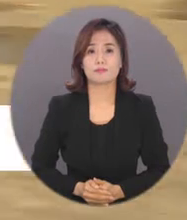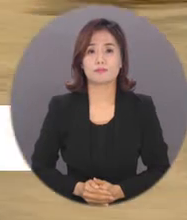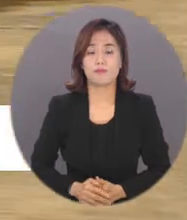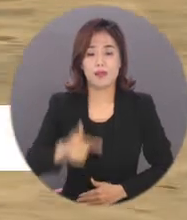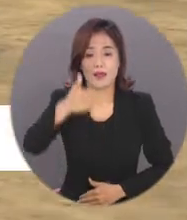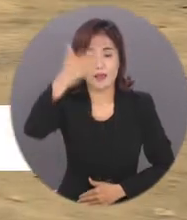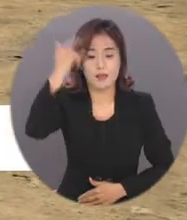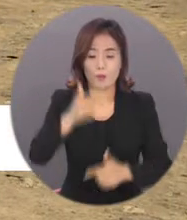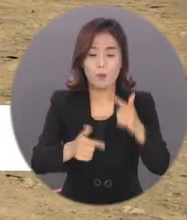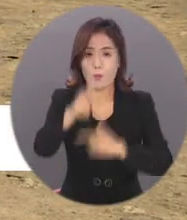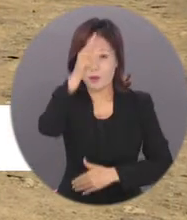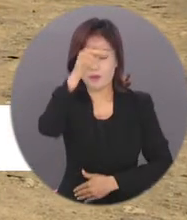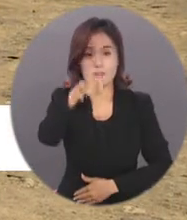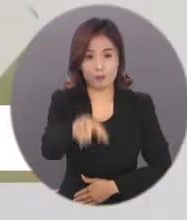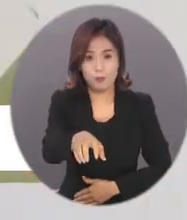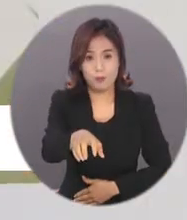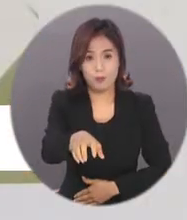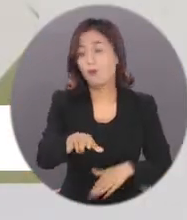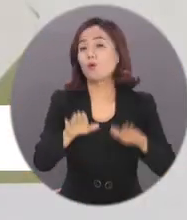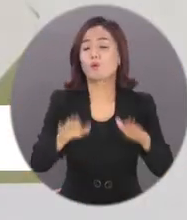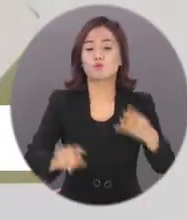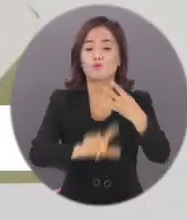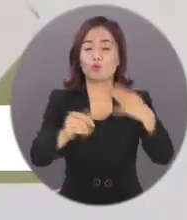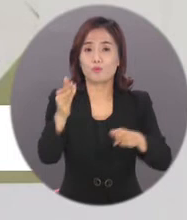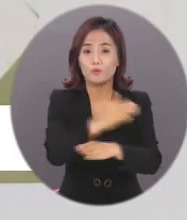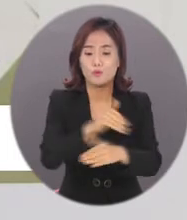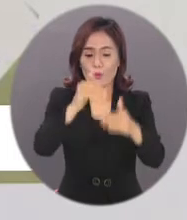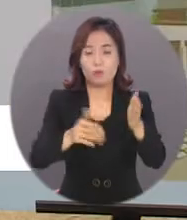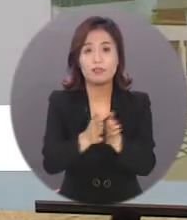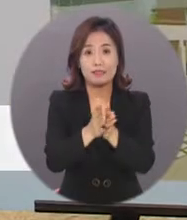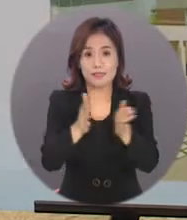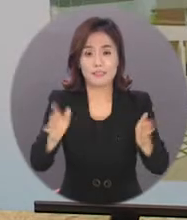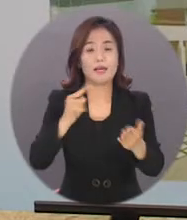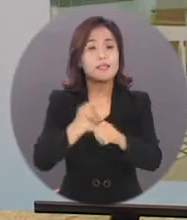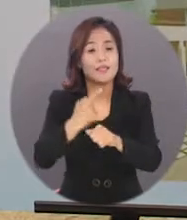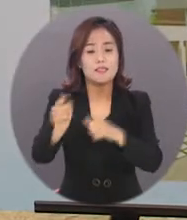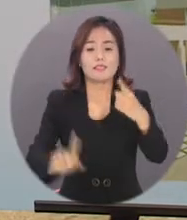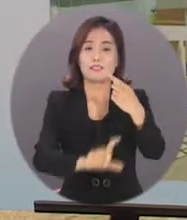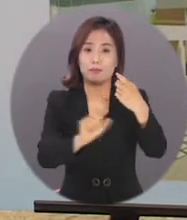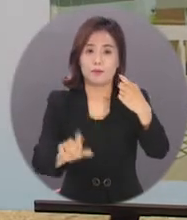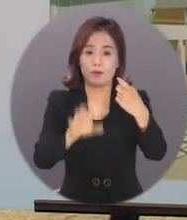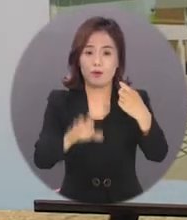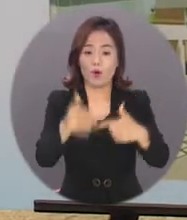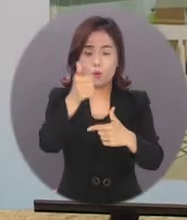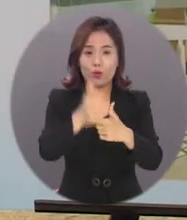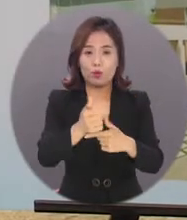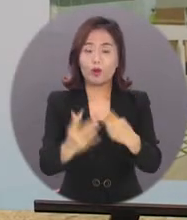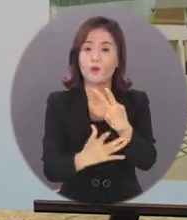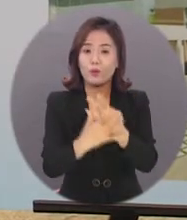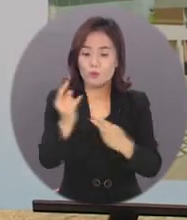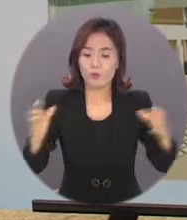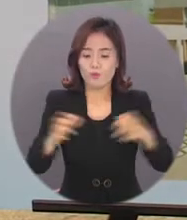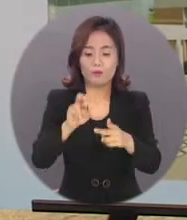옛 목포경찰서가 있던 공터입니다. 오는 9월부터 공사가 시작돼 내년 11월 호남권